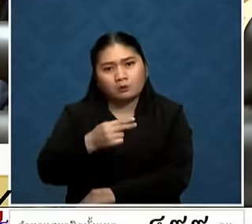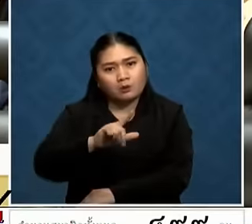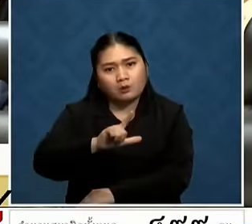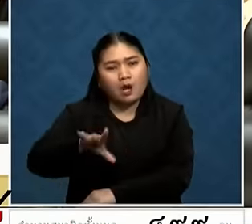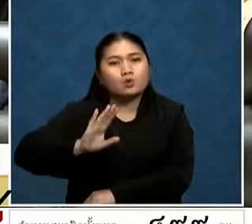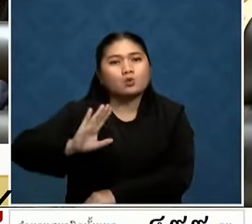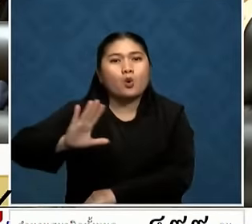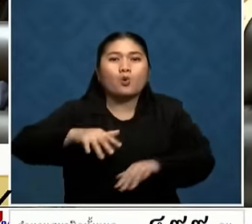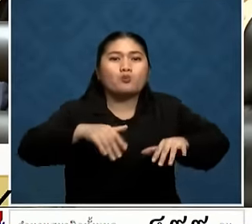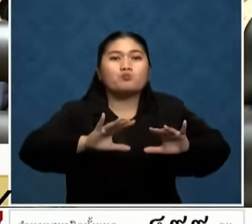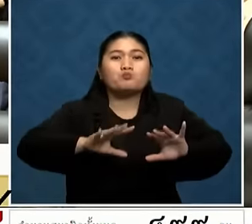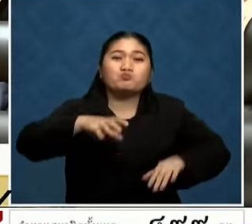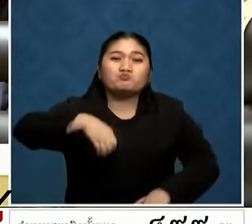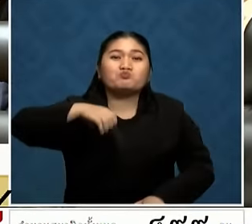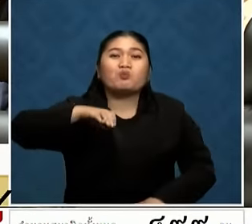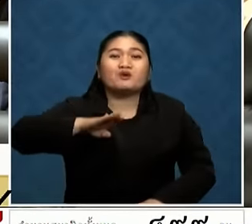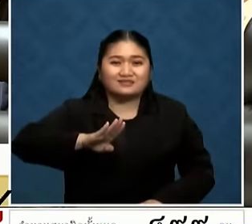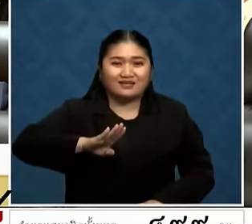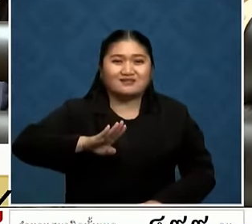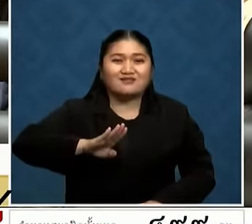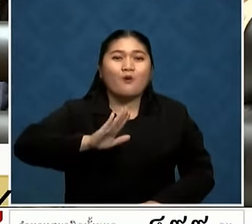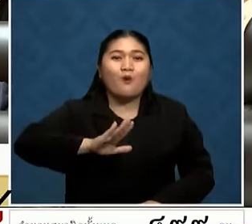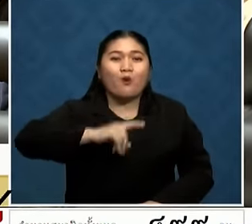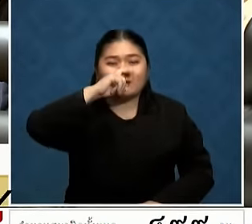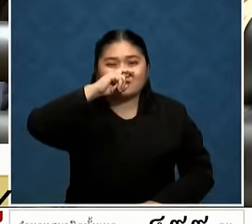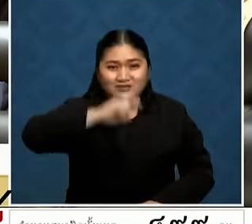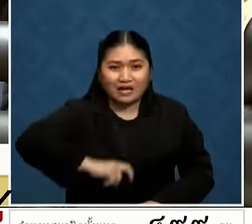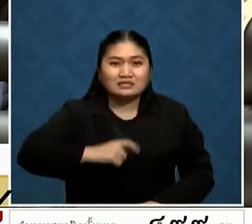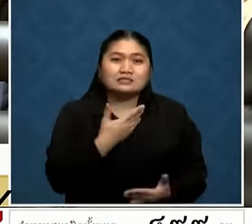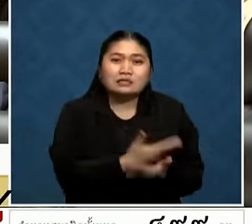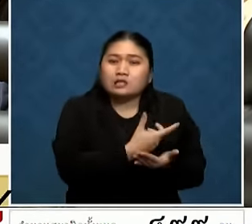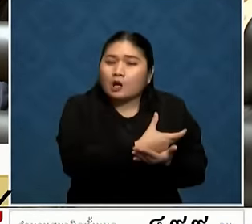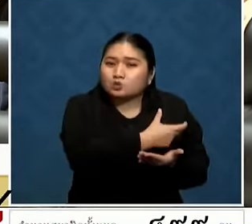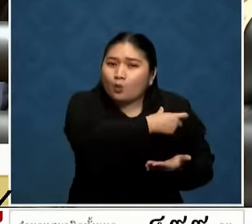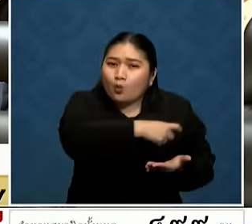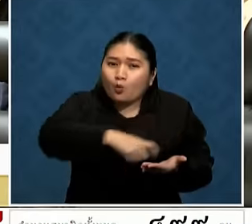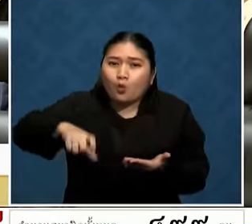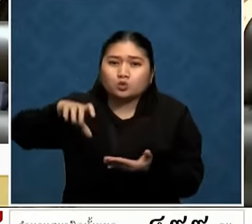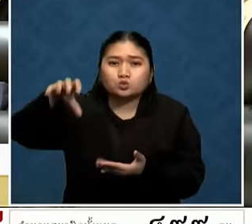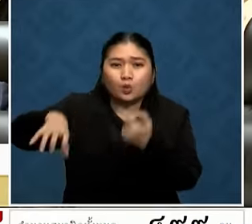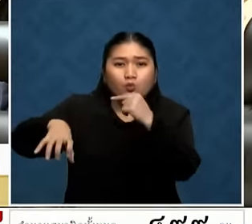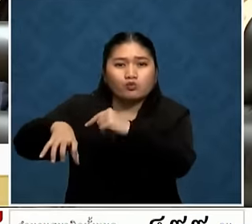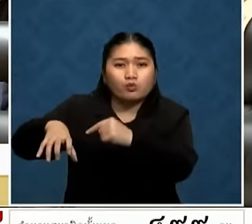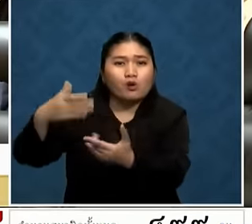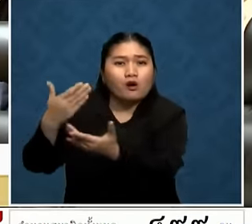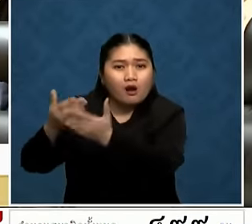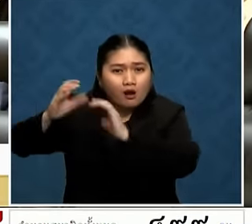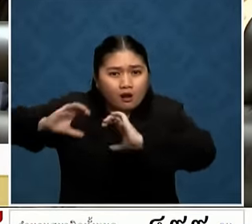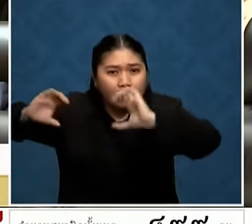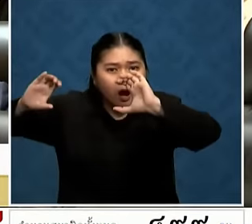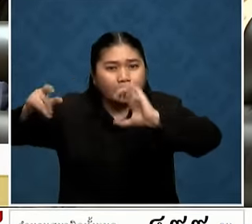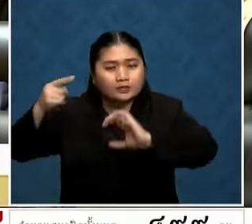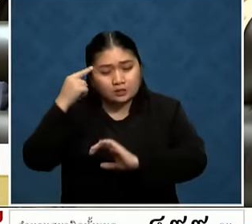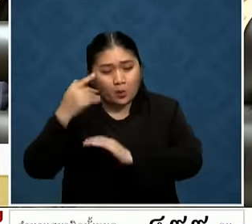ได้ของบริษัทบริหารสินทรัพย์ไทยที่เขาต้องโอนให้ใลังก็เลยถือโอกาสโดย